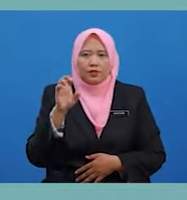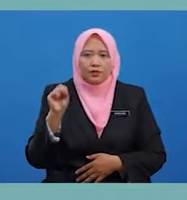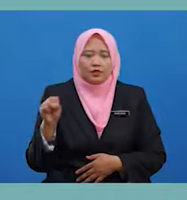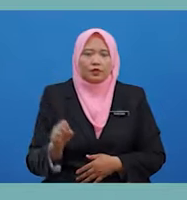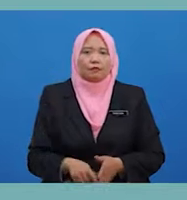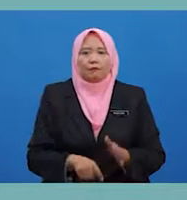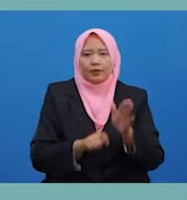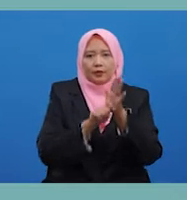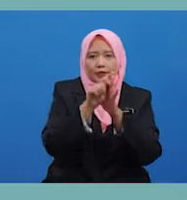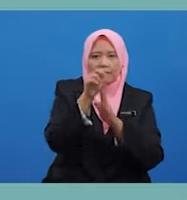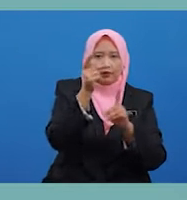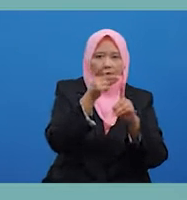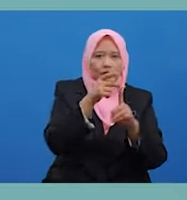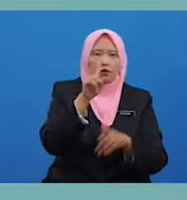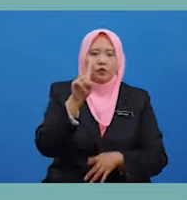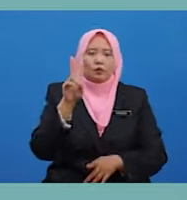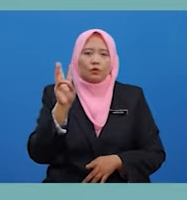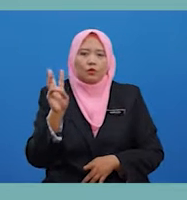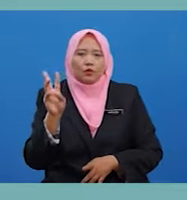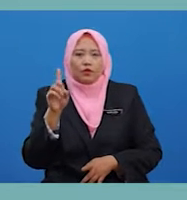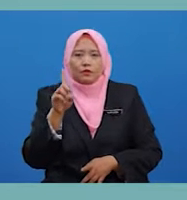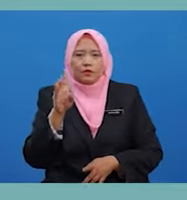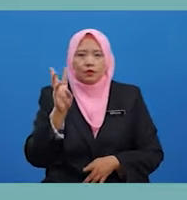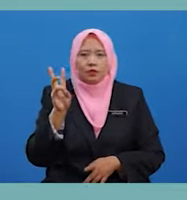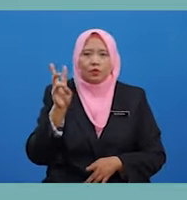25,739 kes, meningkat kepada